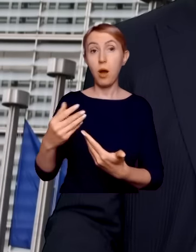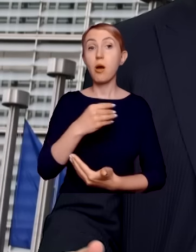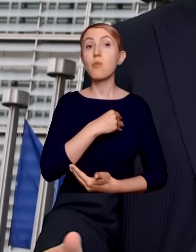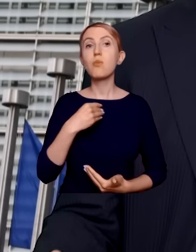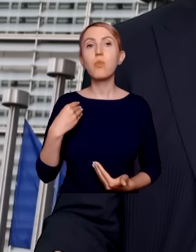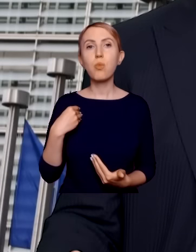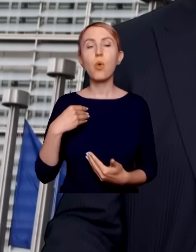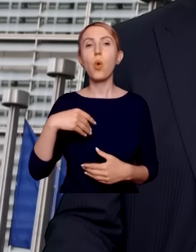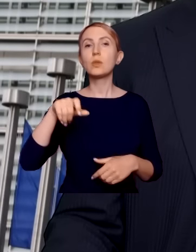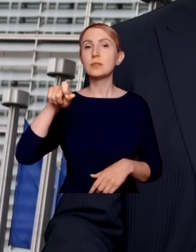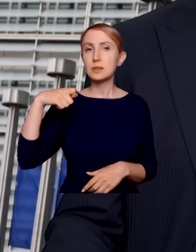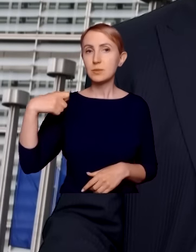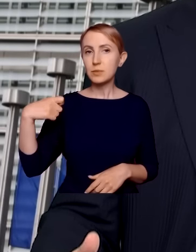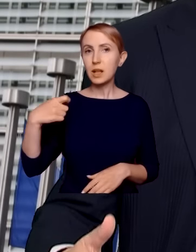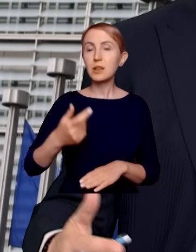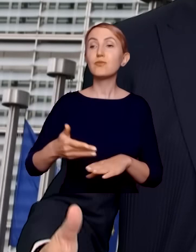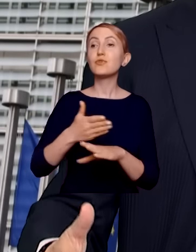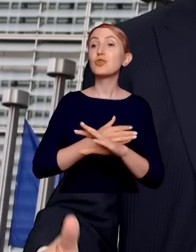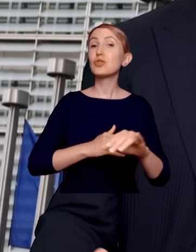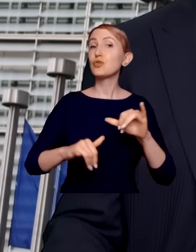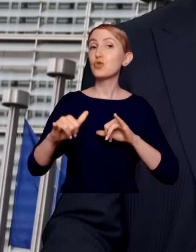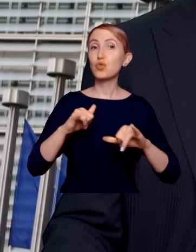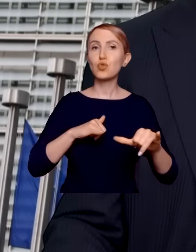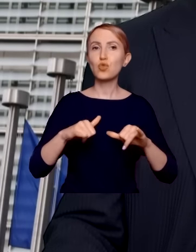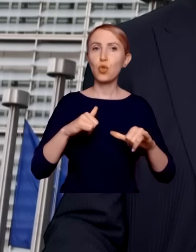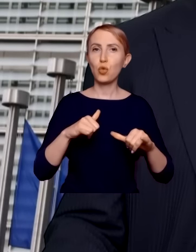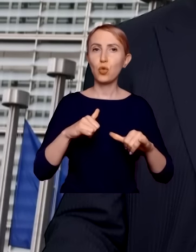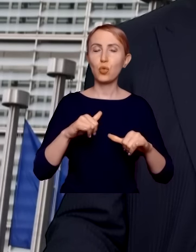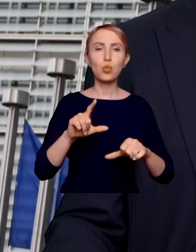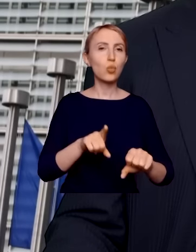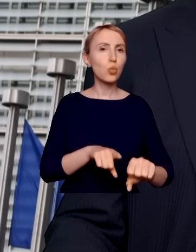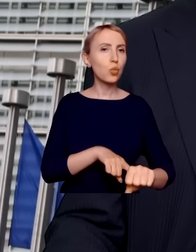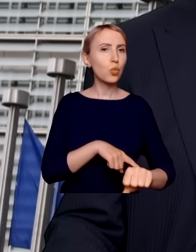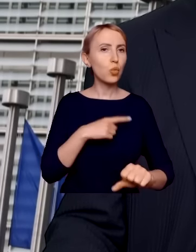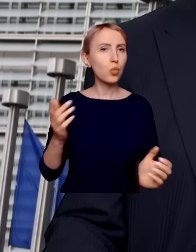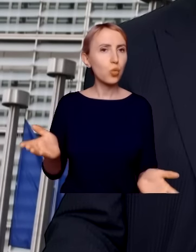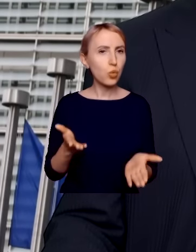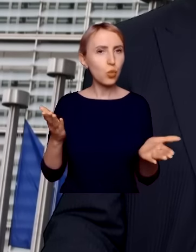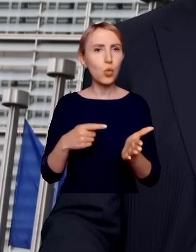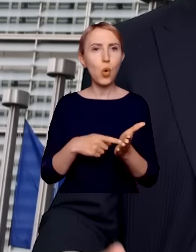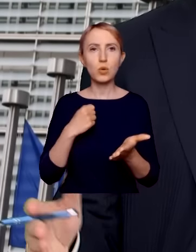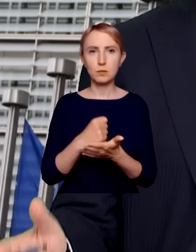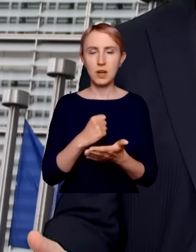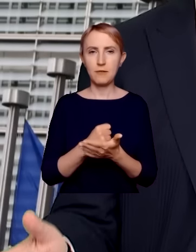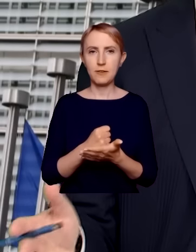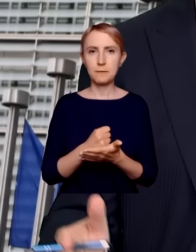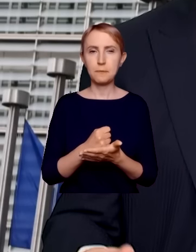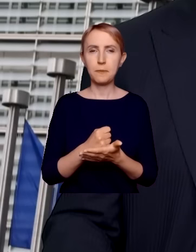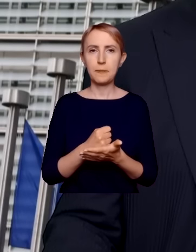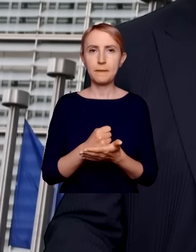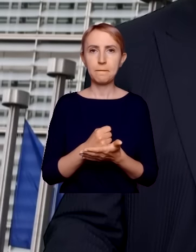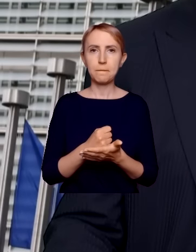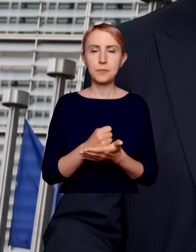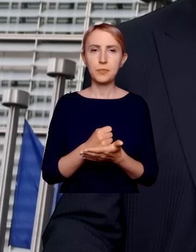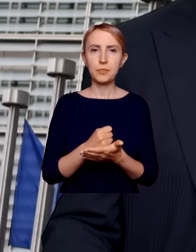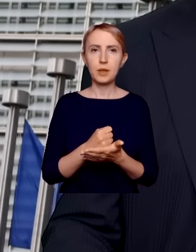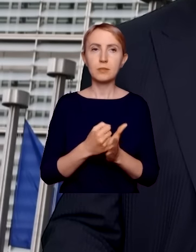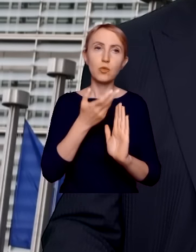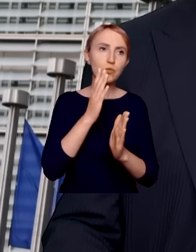Polski prezydent, poprzedni rząd no długi czas lobbuje w tej sprawie, zarówno jawnie, jak i